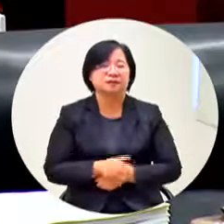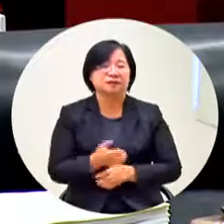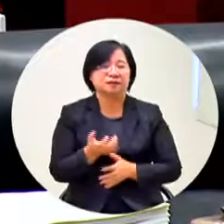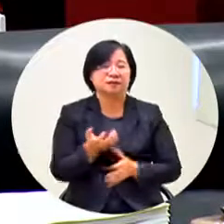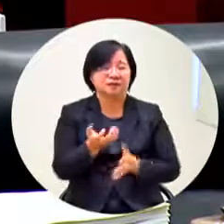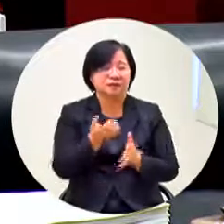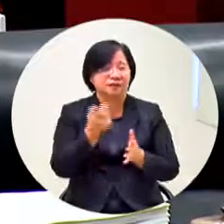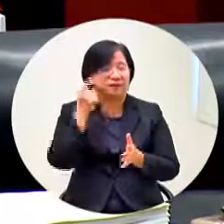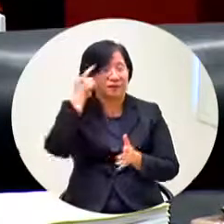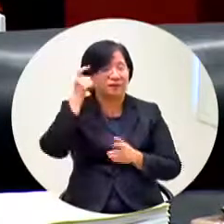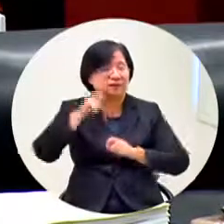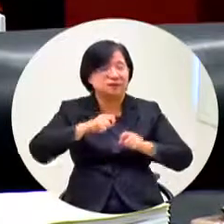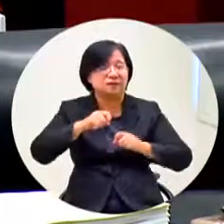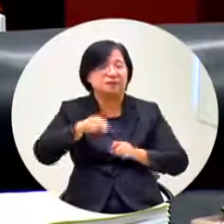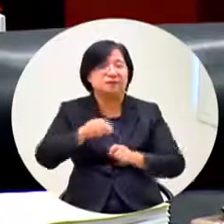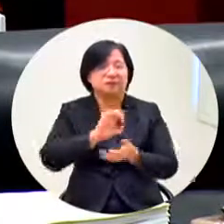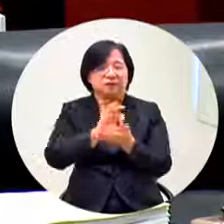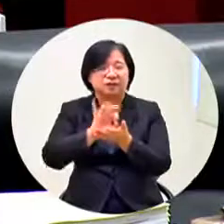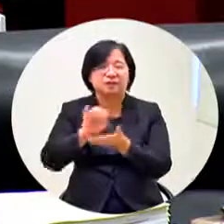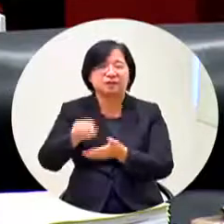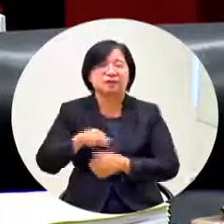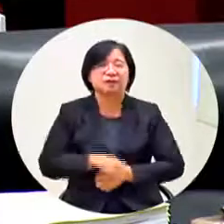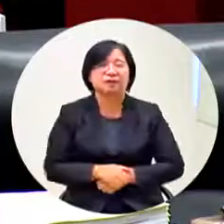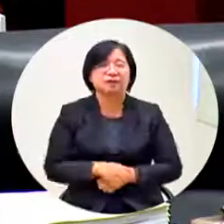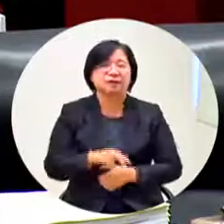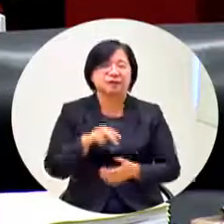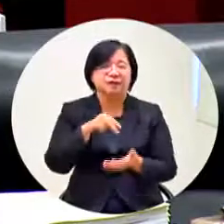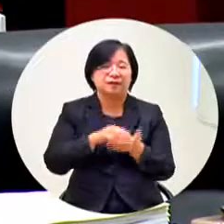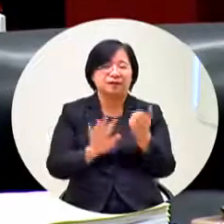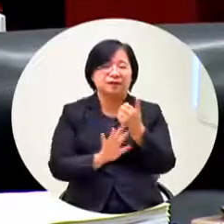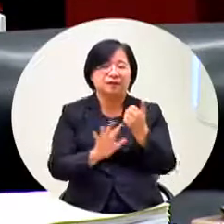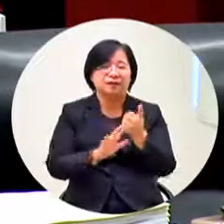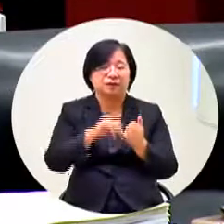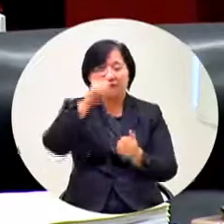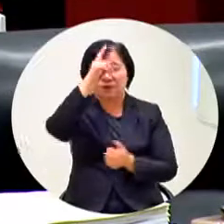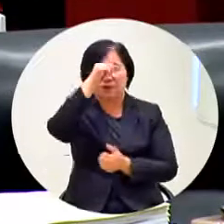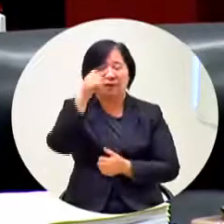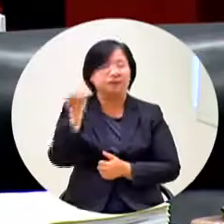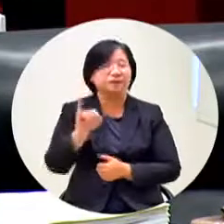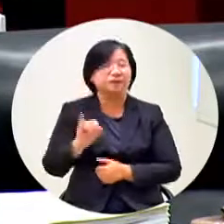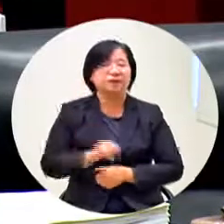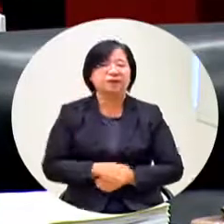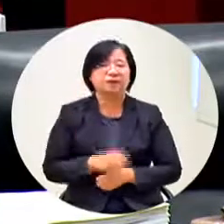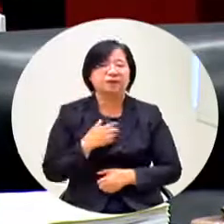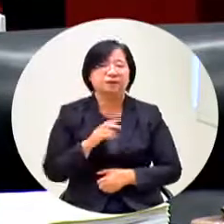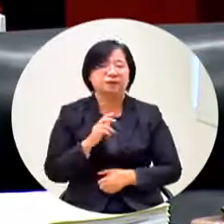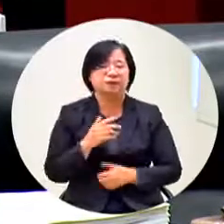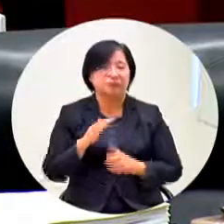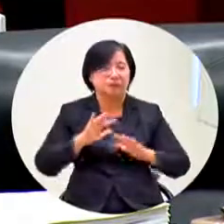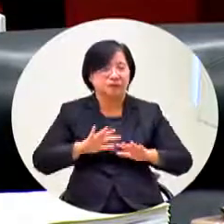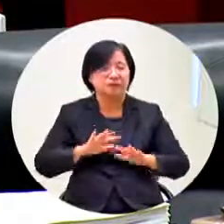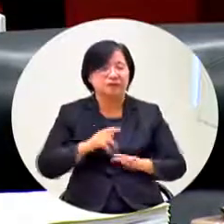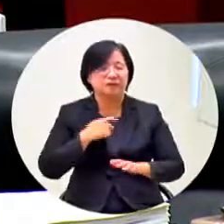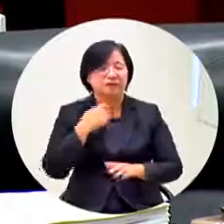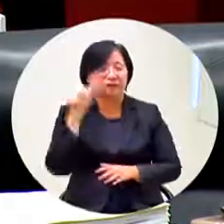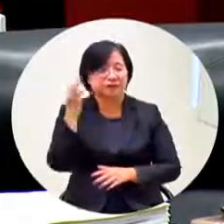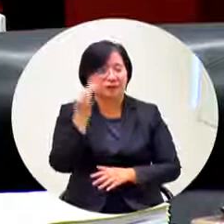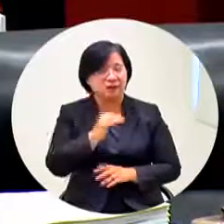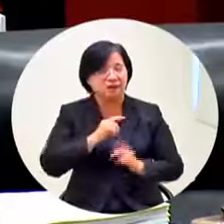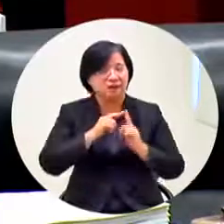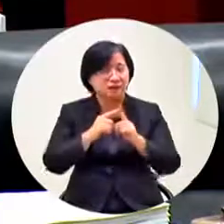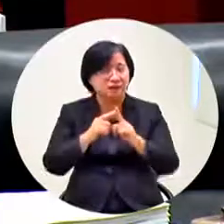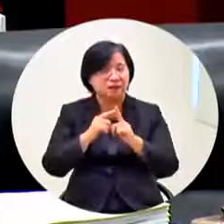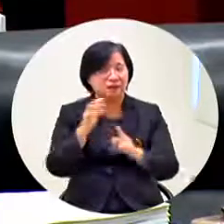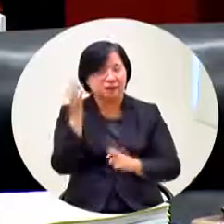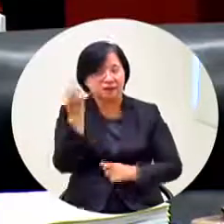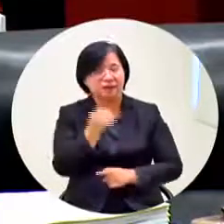用，那我们非常谢谢我们在地的立委黄昭顺，当时我们也在现场会看了 N 遍，虽然他现在没有在